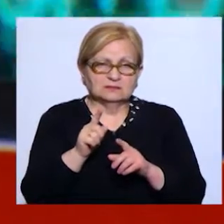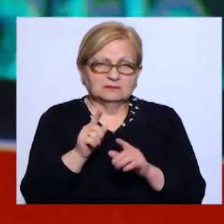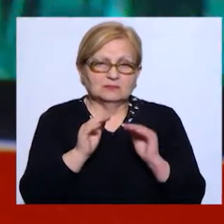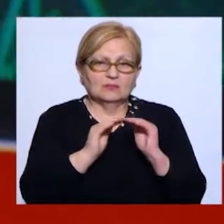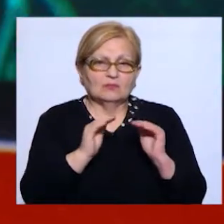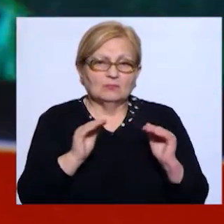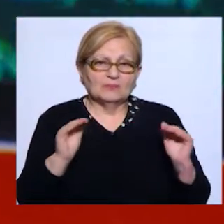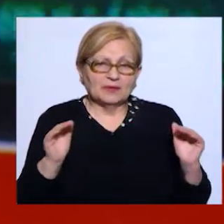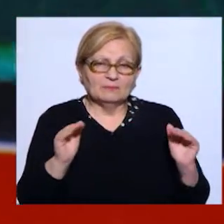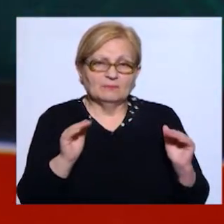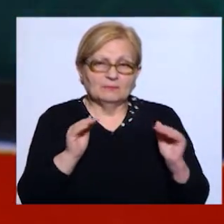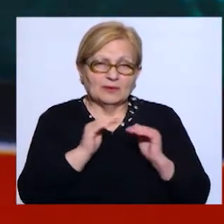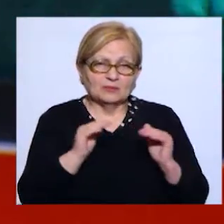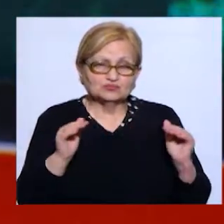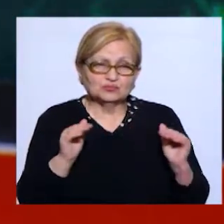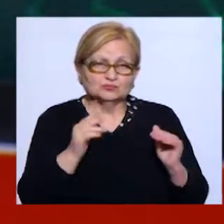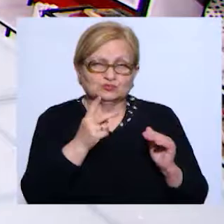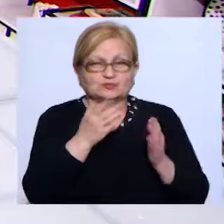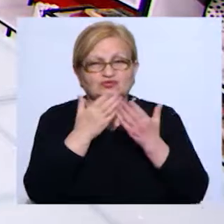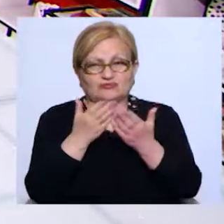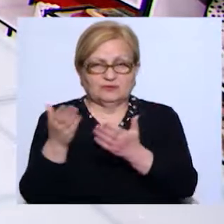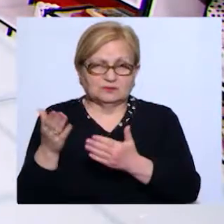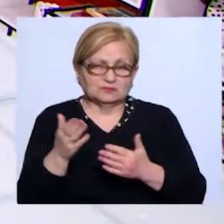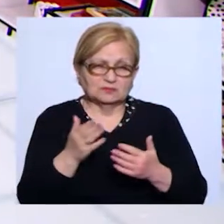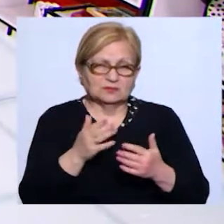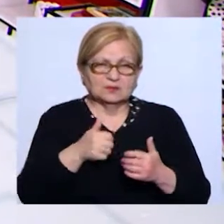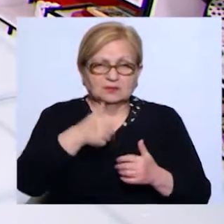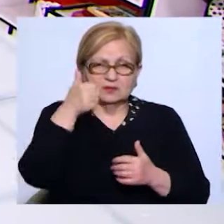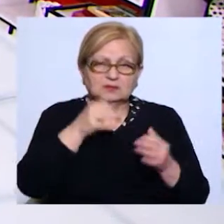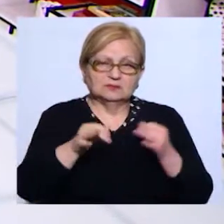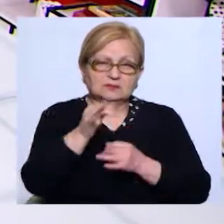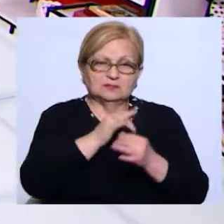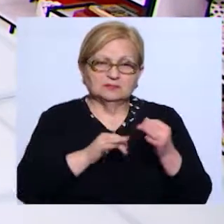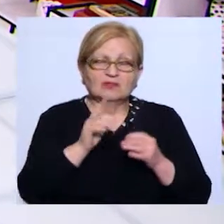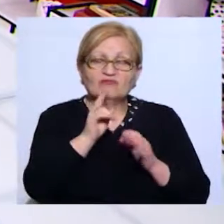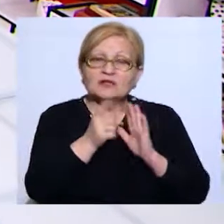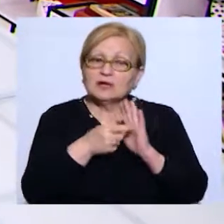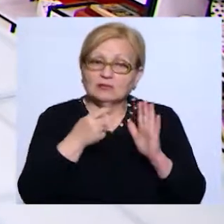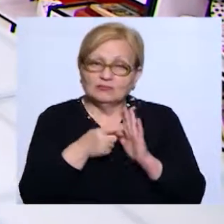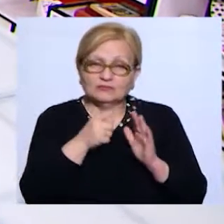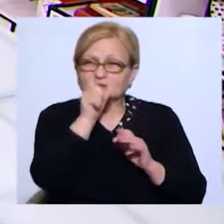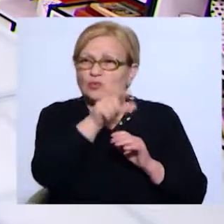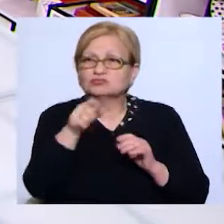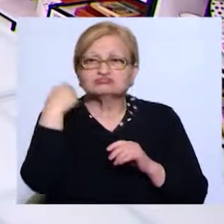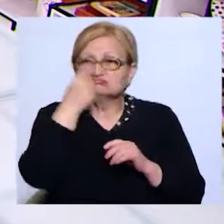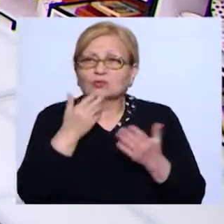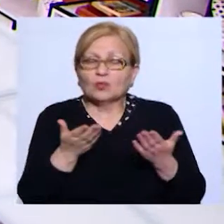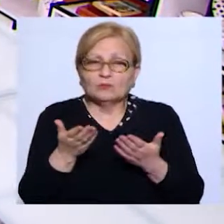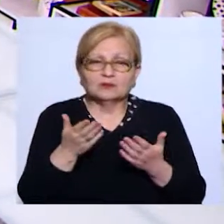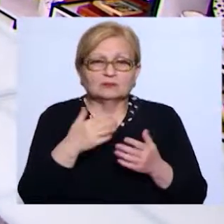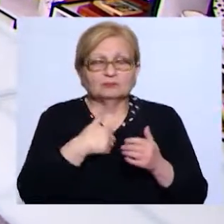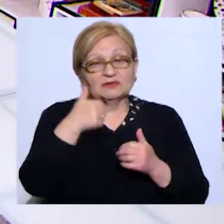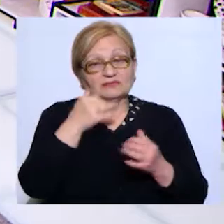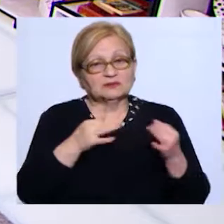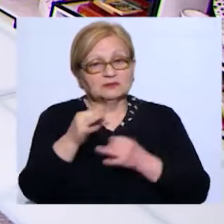ბავშვებს უნდა გამოვკითხოთ, ხო, კონკრეტულ სეგმენტს. აი მაგალითად, ჯერ სანამ ვისაუბრებ, ვინ უნდა გამოვკითხოთ, როგორი მეთოდი დავამუშაოთ, მოდით